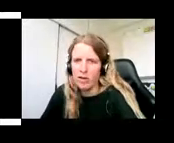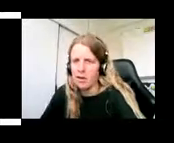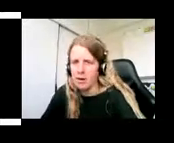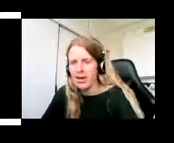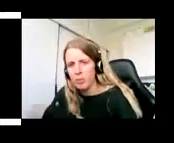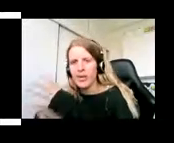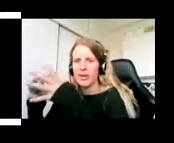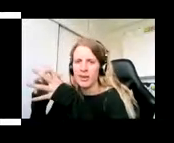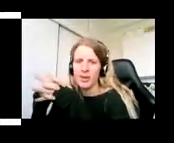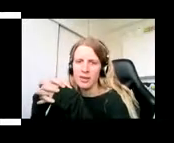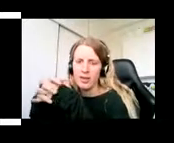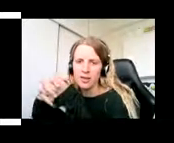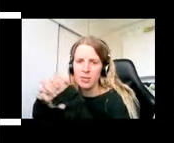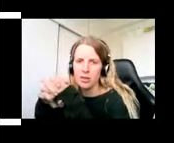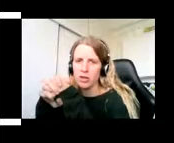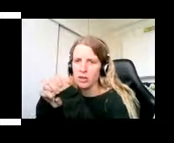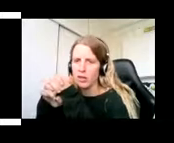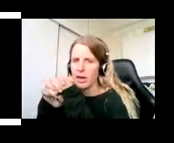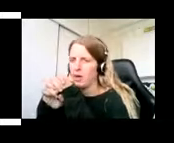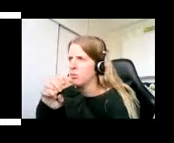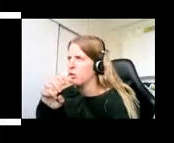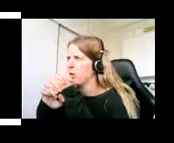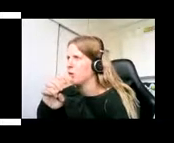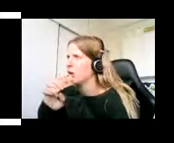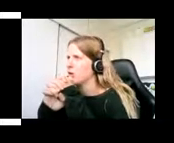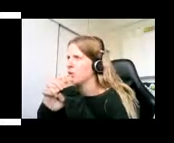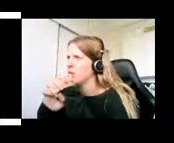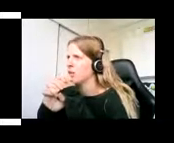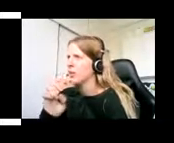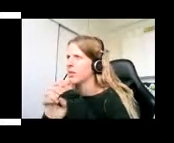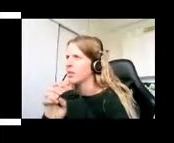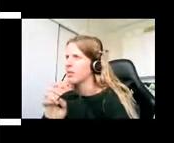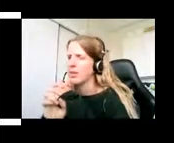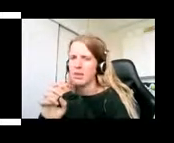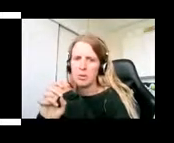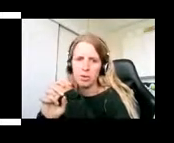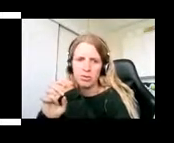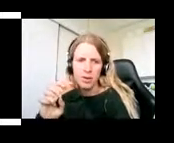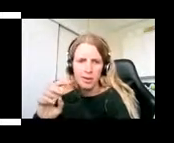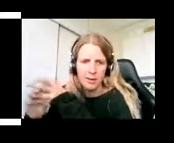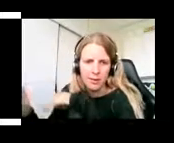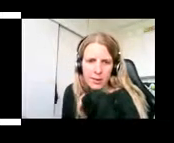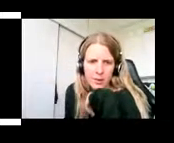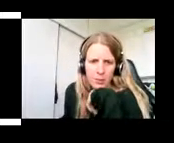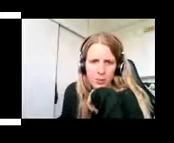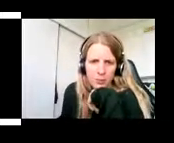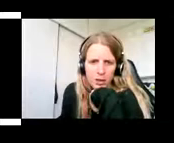dat kun je dan raadplegen en kijken en dan met de ouders dan eigenlijk zorgen dat er duidelijkheid over is van mag het kind deelnemen of